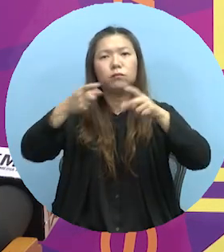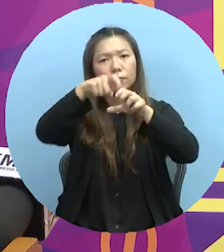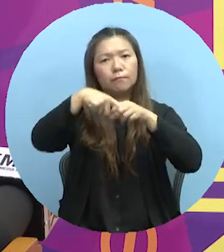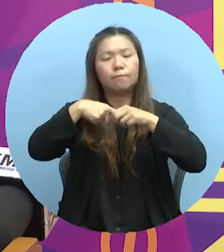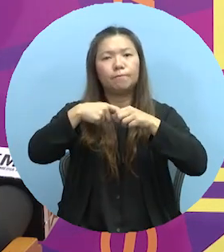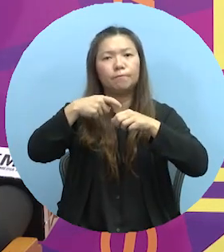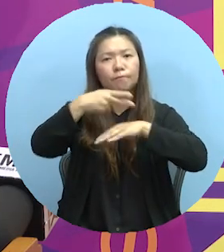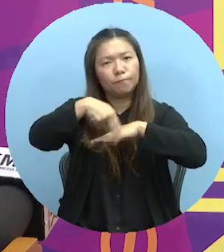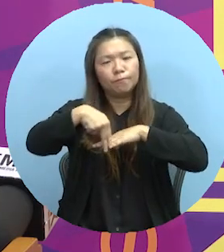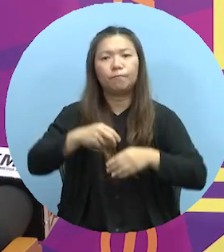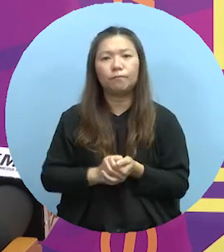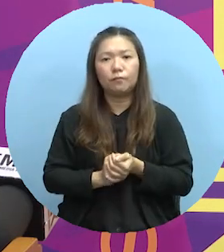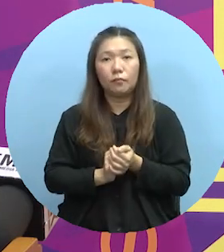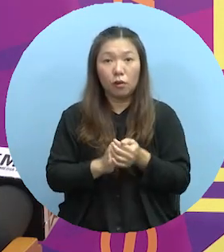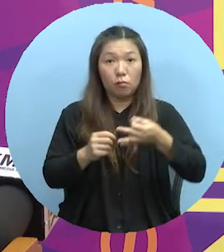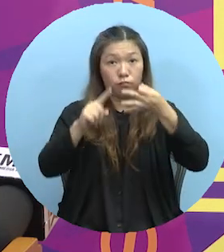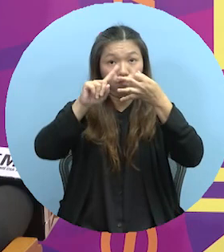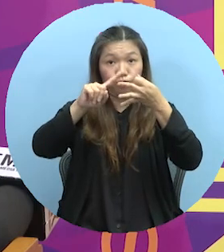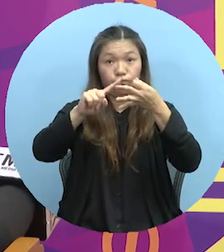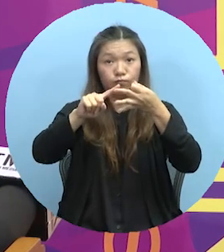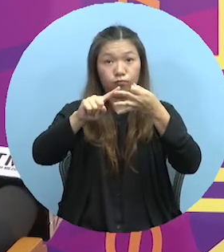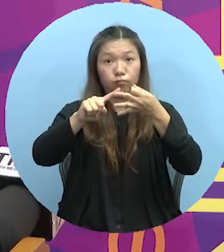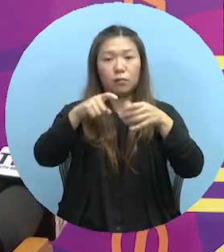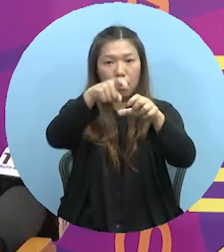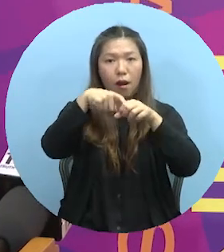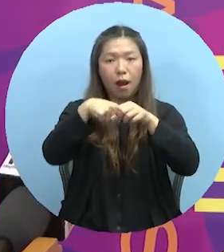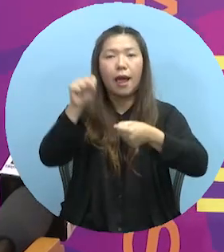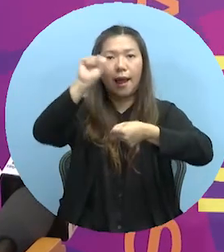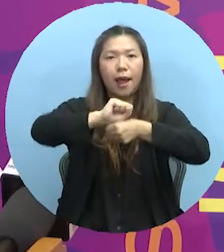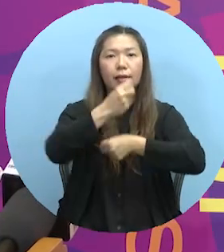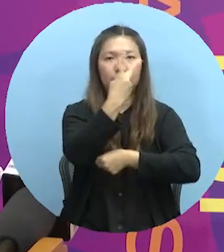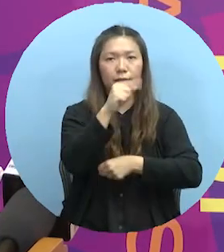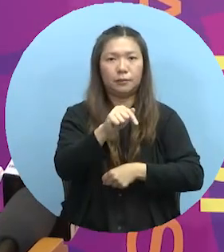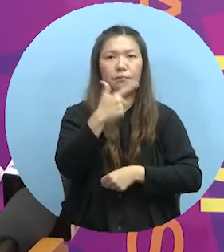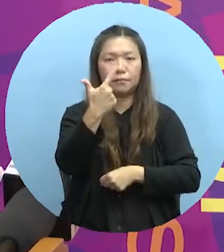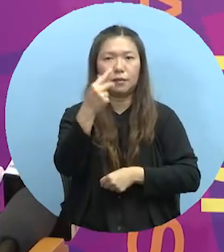案。高層薪金級別的公務員加薪幅度是